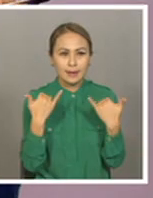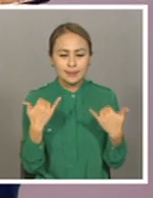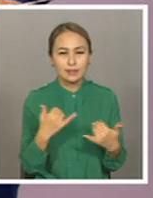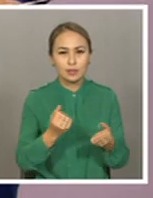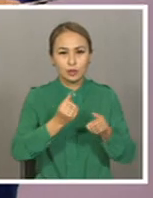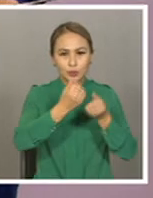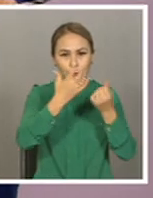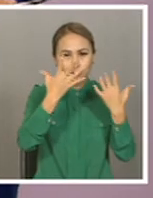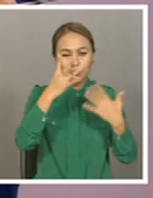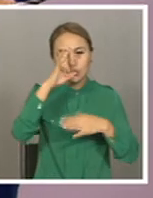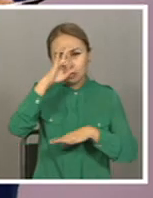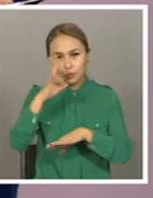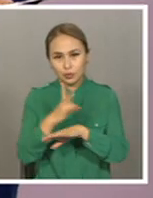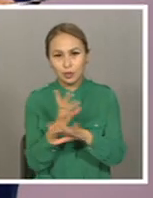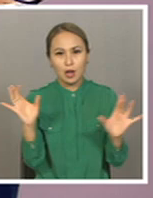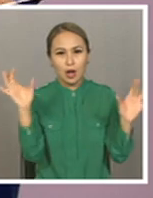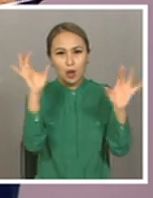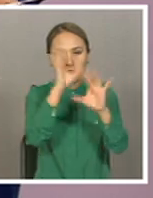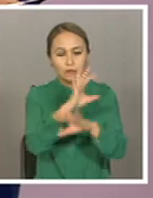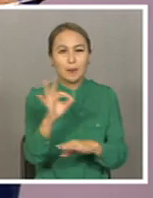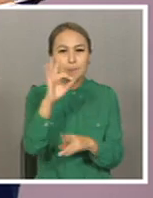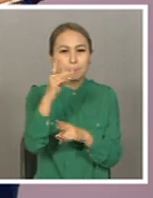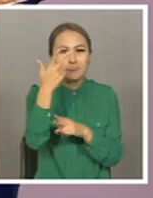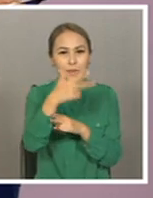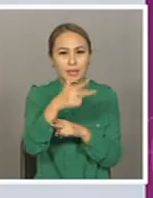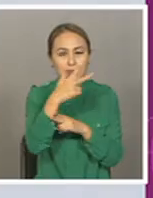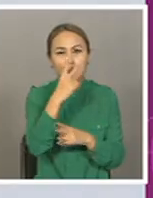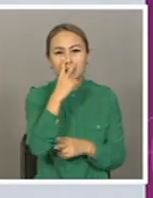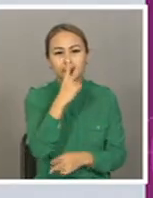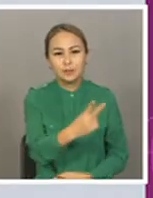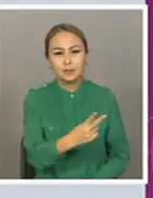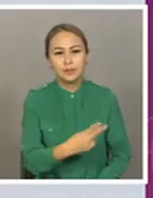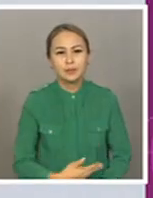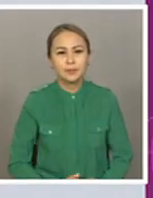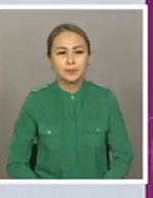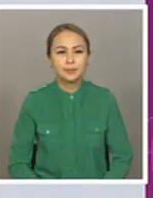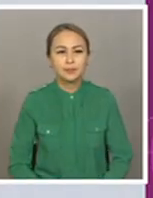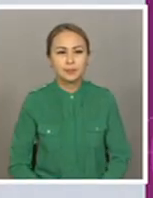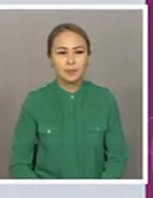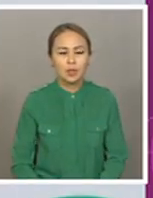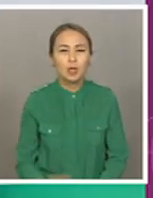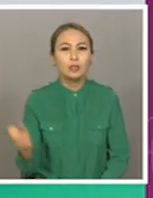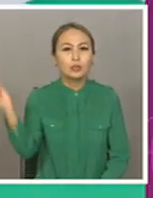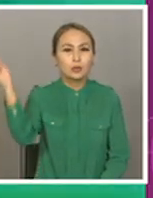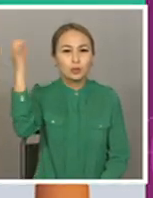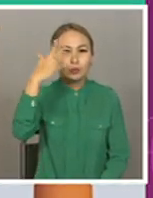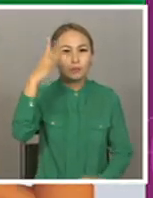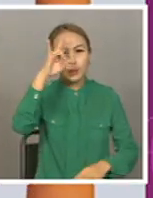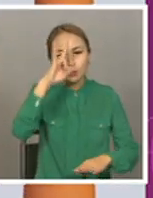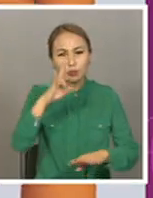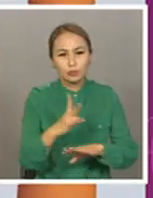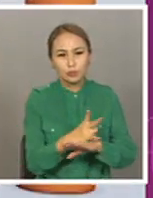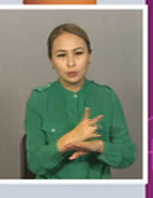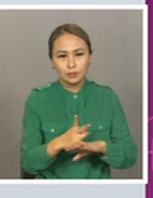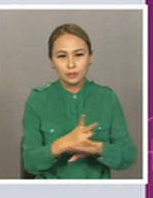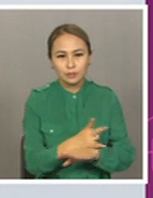түннің ауысуы туралы бейне материалға назар аударыңдар. Күн мен түн.